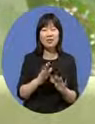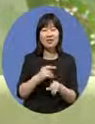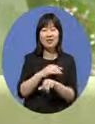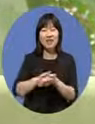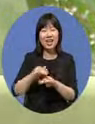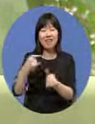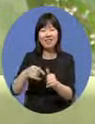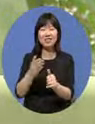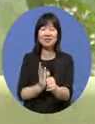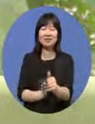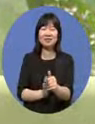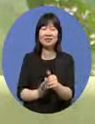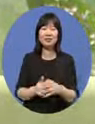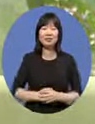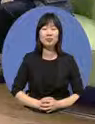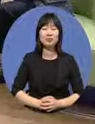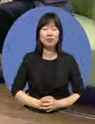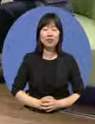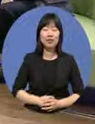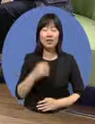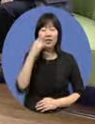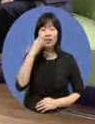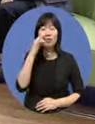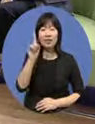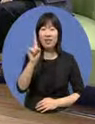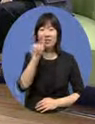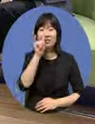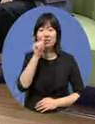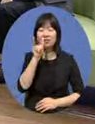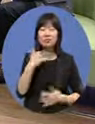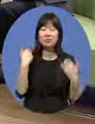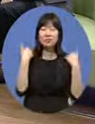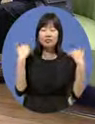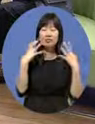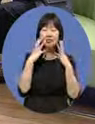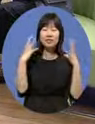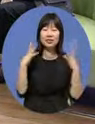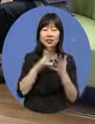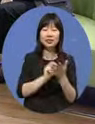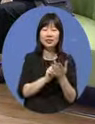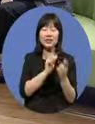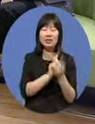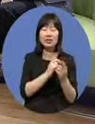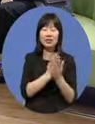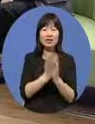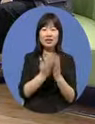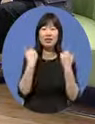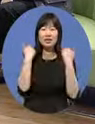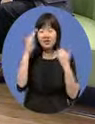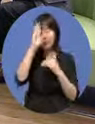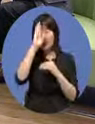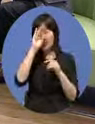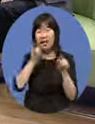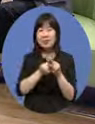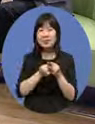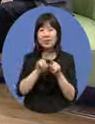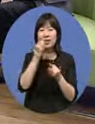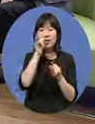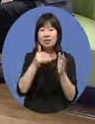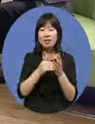가르쳐 주세요. 선생님 궁금한 게 그 어른들 비만이 문제가 된 나중에 각종 성인병들이 수반이